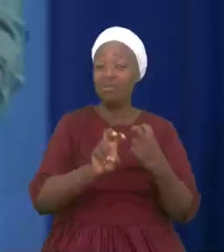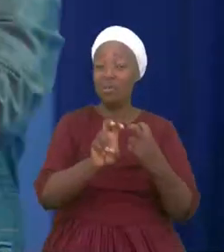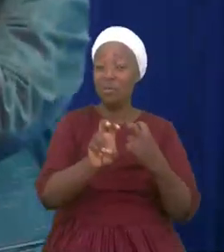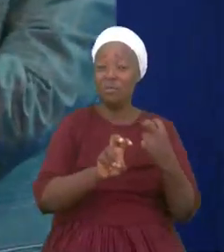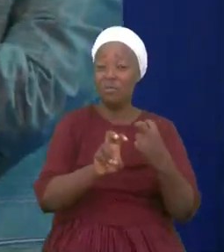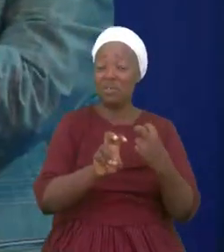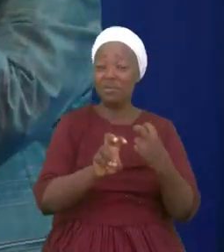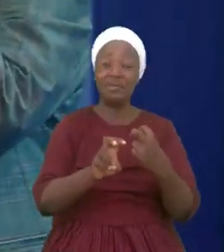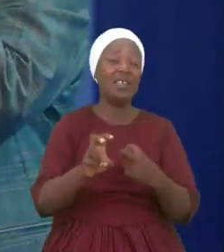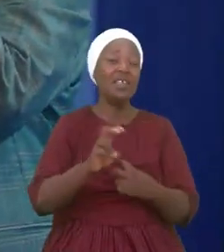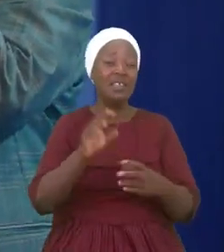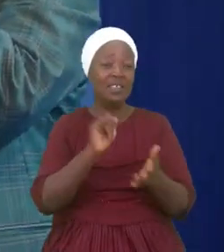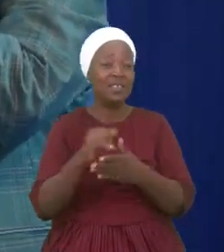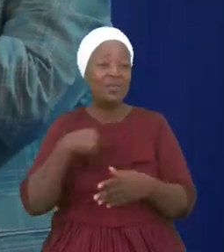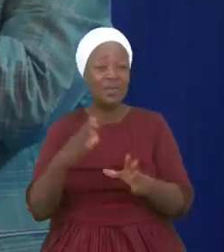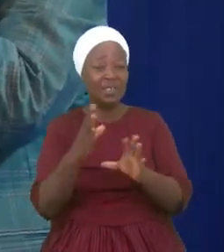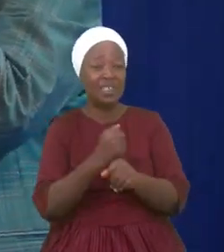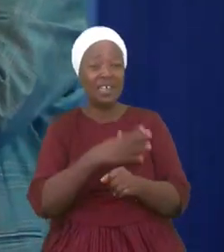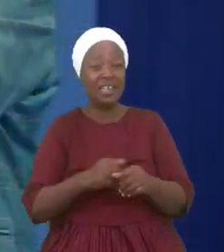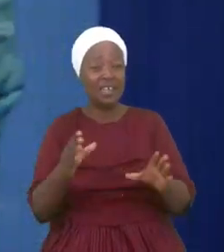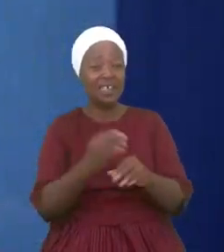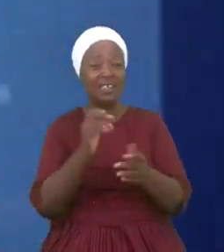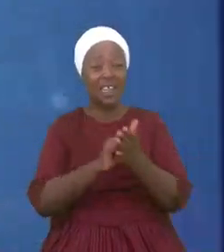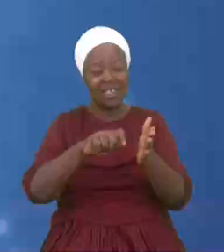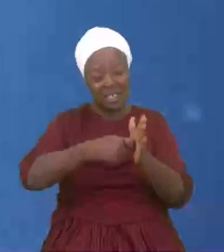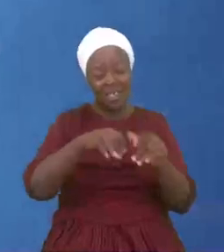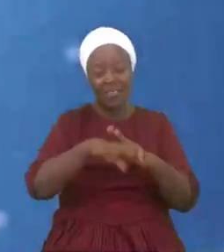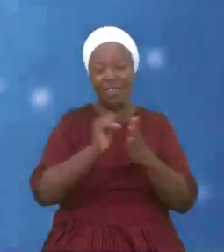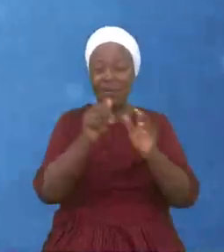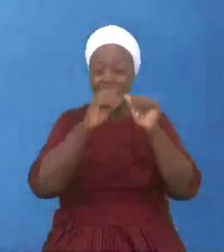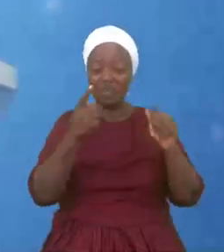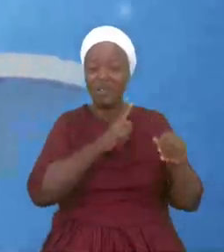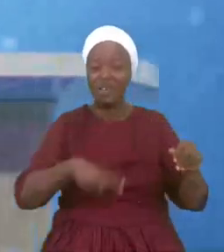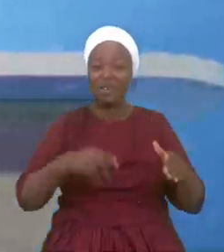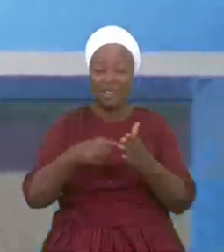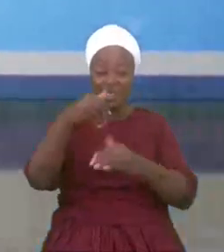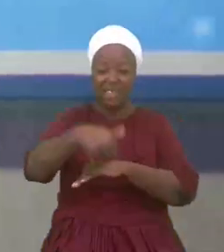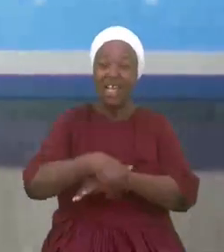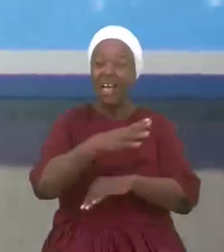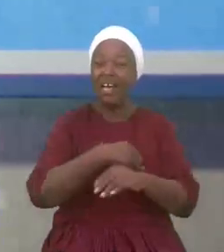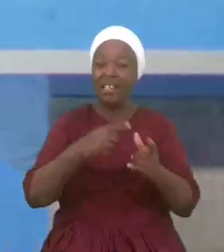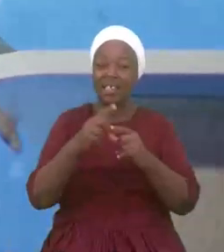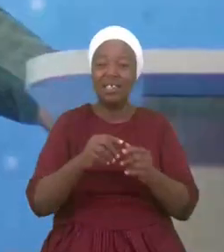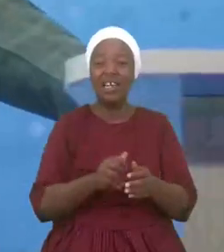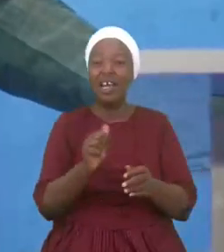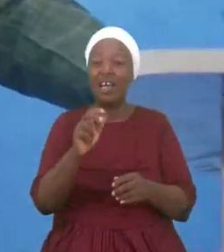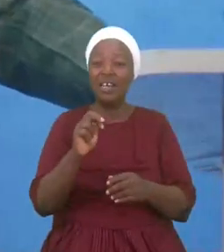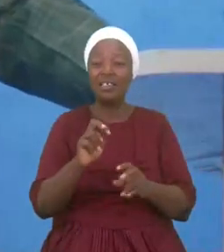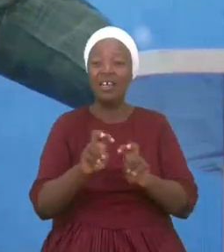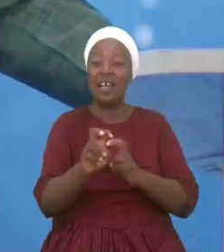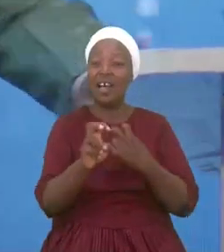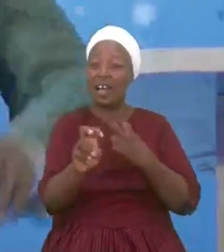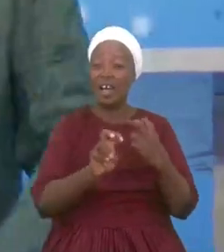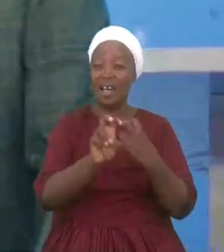à faire d'obstacles comme une voie express un boulevard une grande voie principale pour vous que vous allez